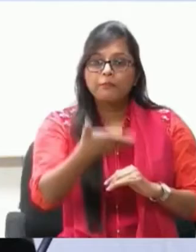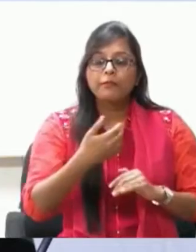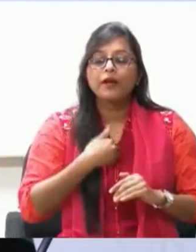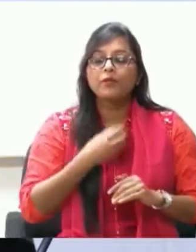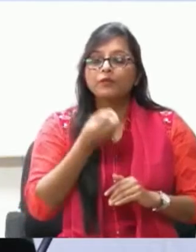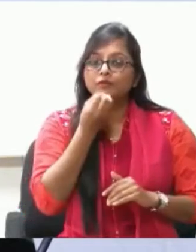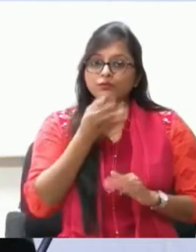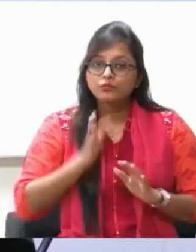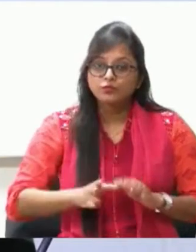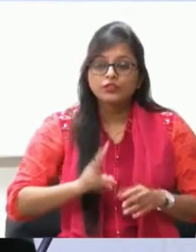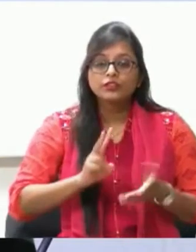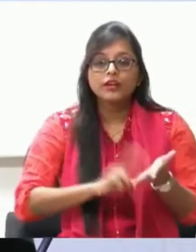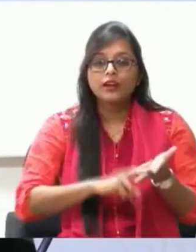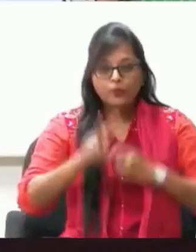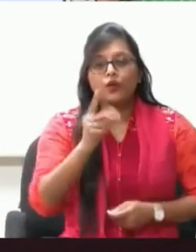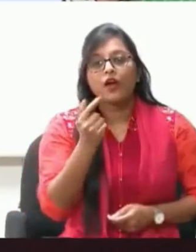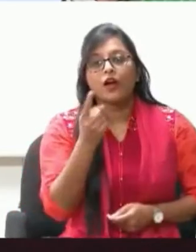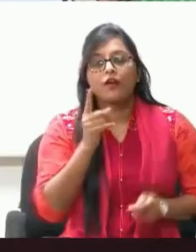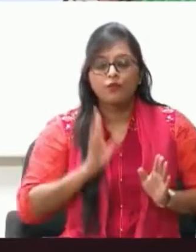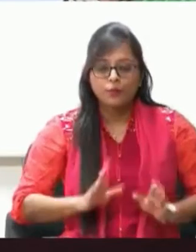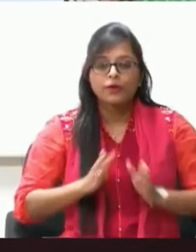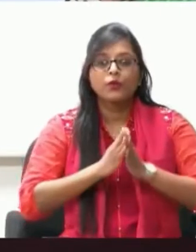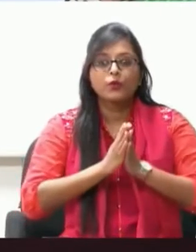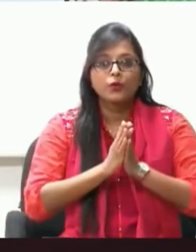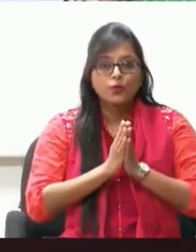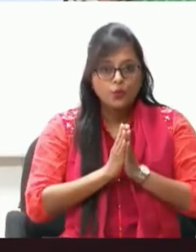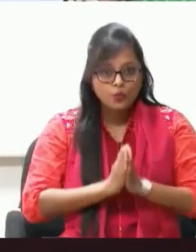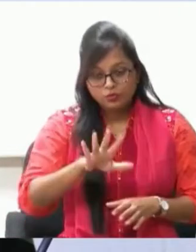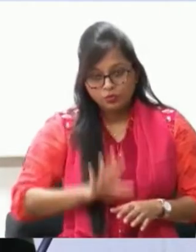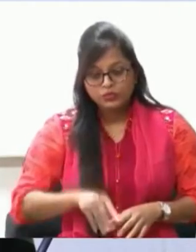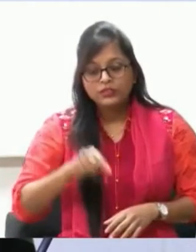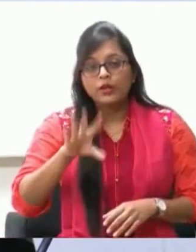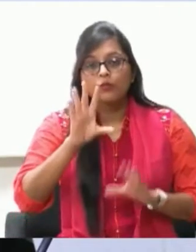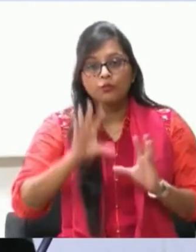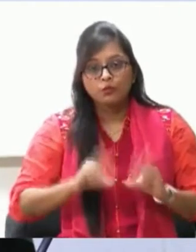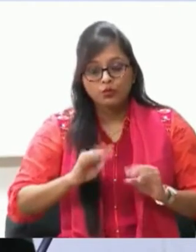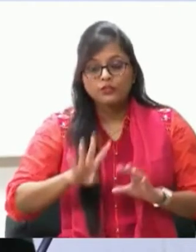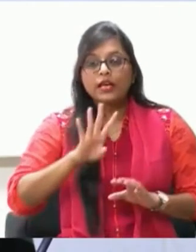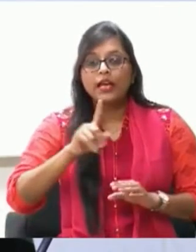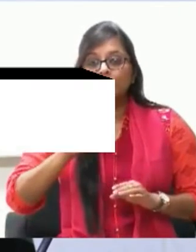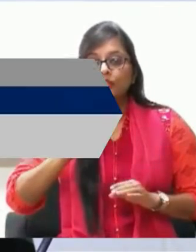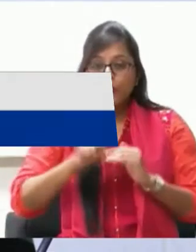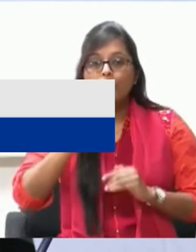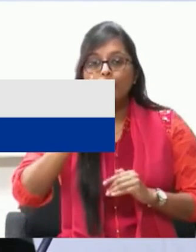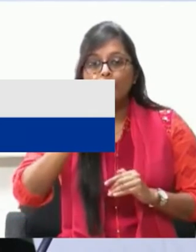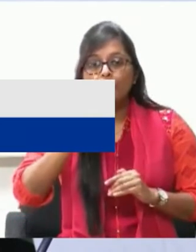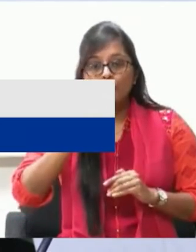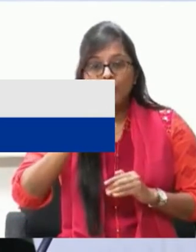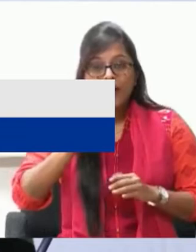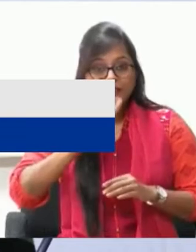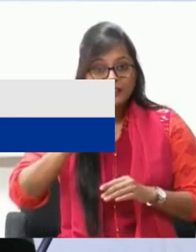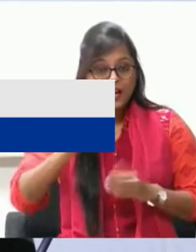20 জন। এরপরের হটস্পট নারায়ণগঞ্জ, সেখানে নতুন আক্রান্ত 15 জন। এই 41 জনের মধ্যে 15 জন হচ্ছে